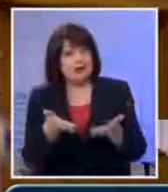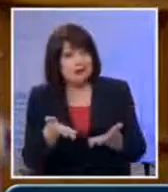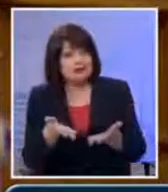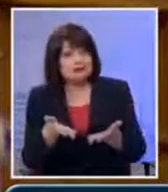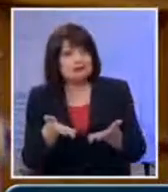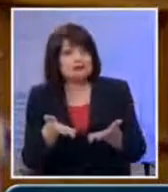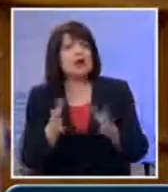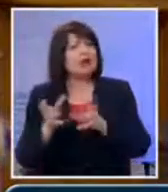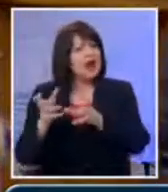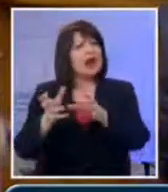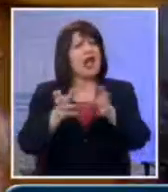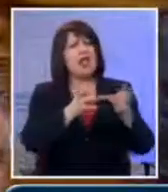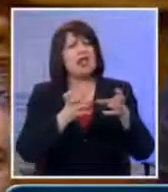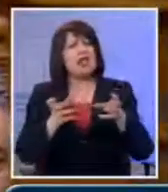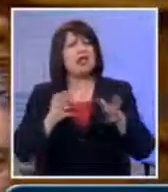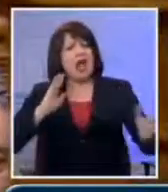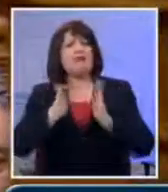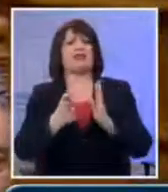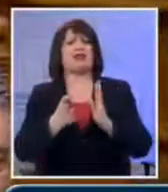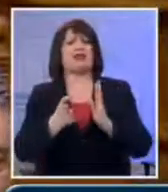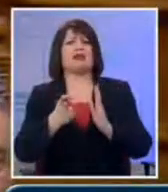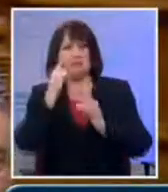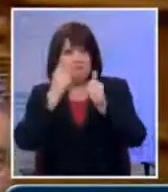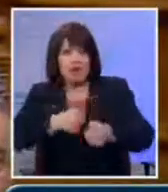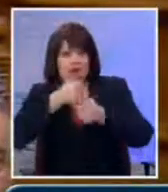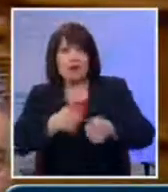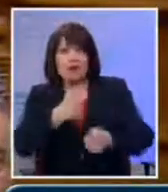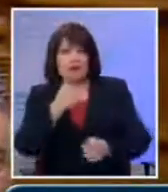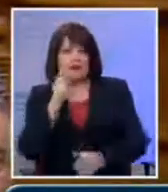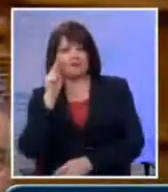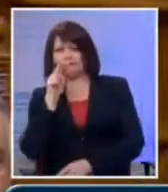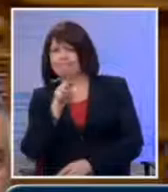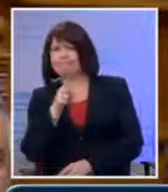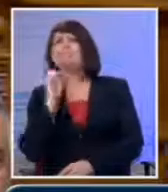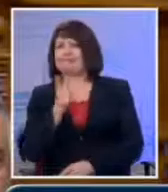από κανάλια που έχουν ζωντανή σύνδεση και βλέπει και κρίνει.